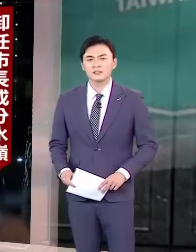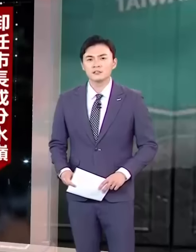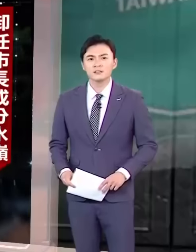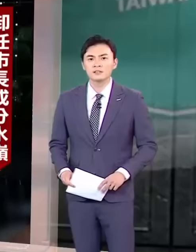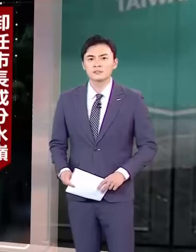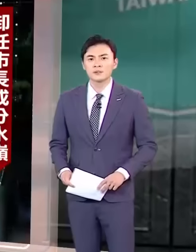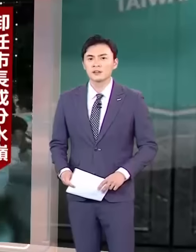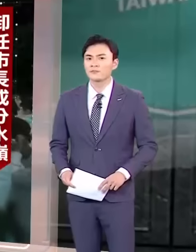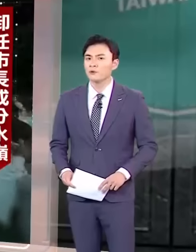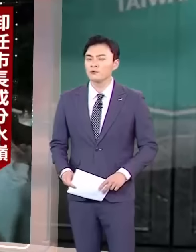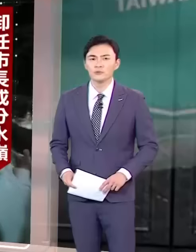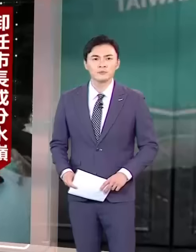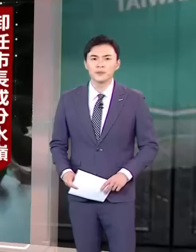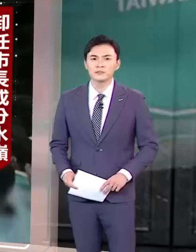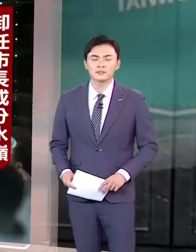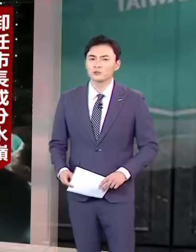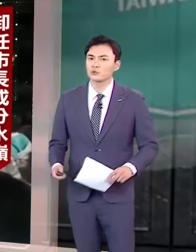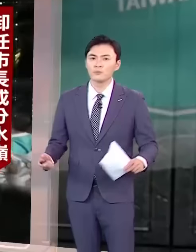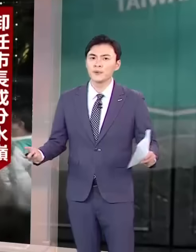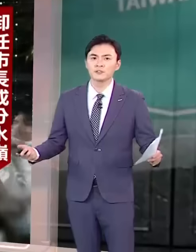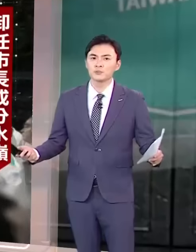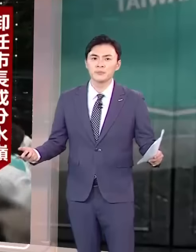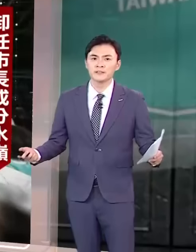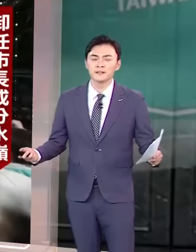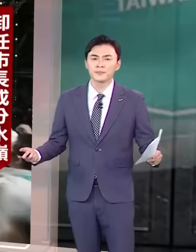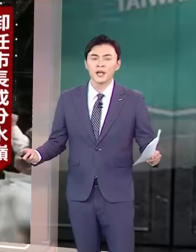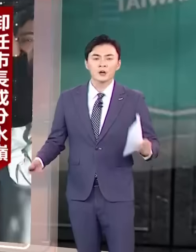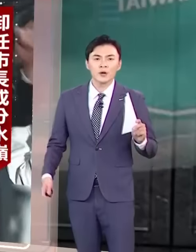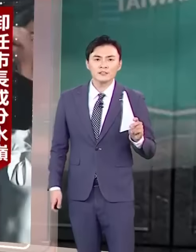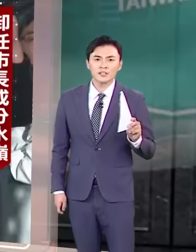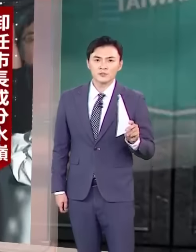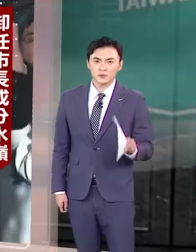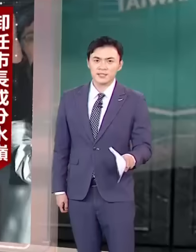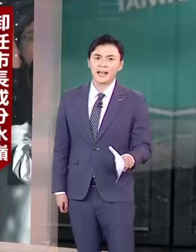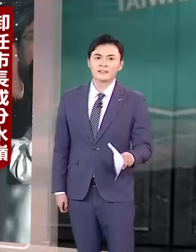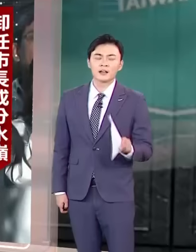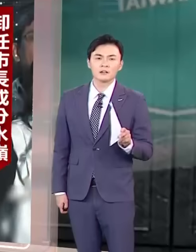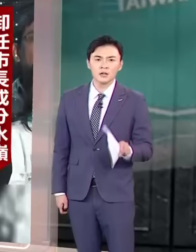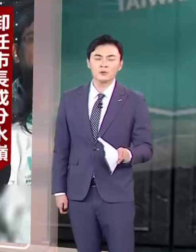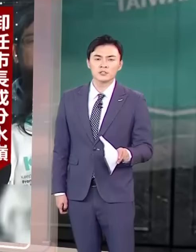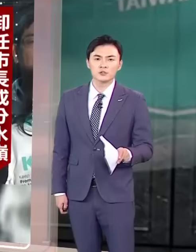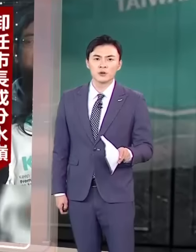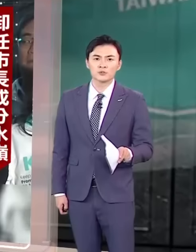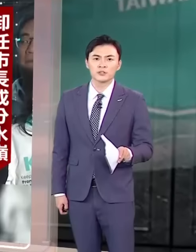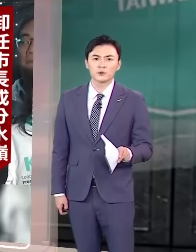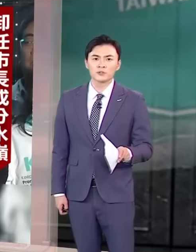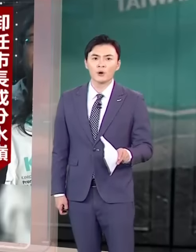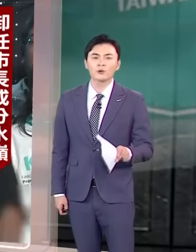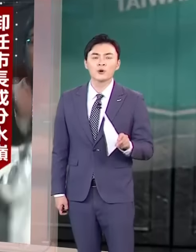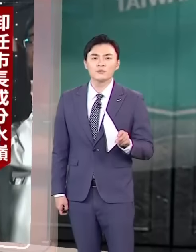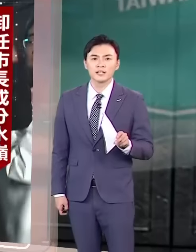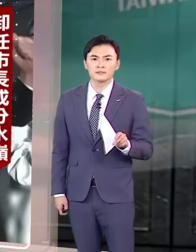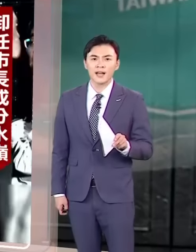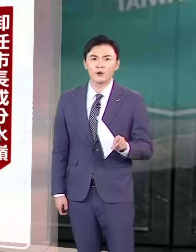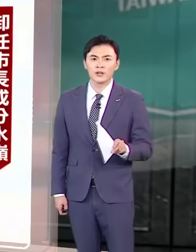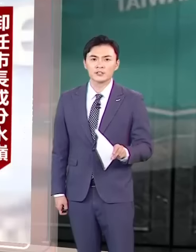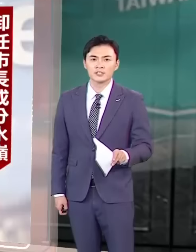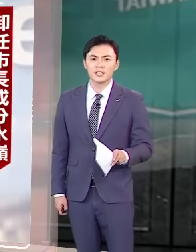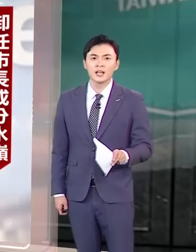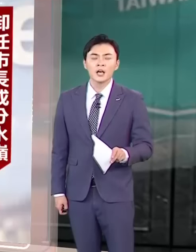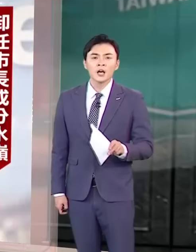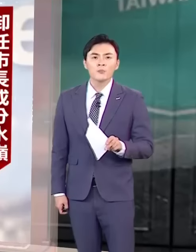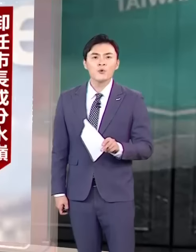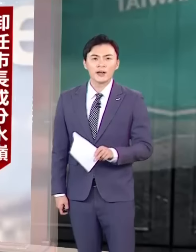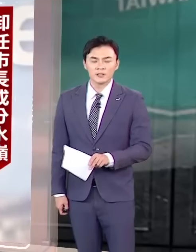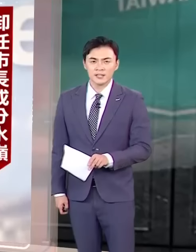这些信念怎么可以风云变色，说变就变呢？关键就在当柯文哲说要选总统，攻顶大位时